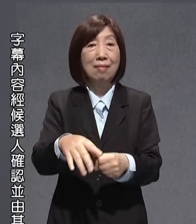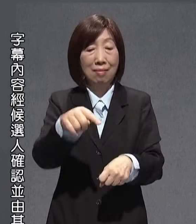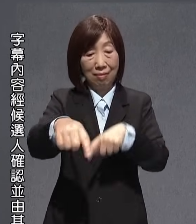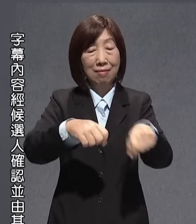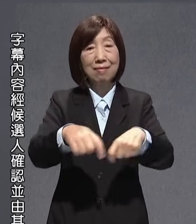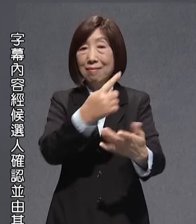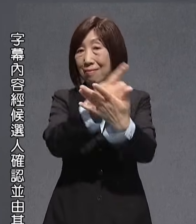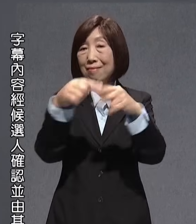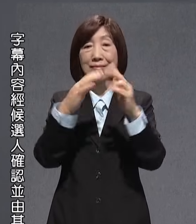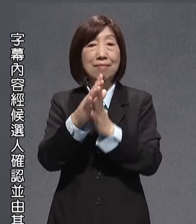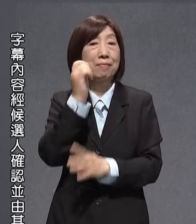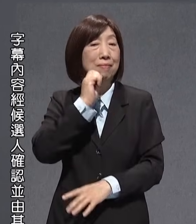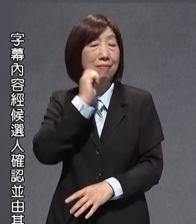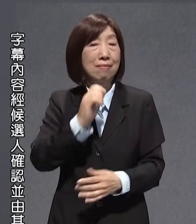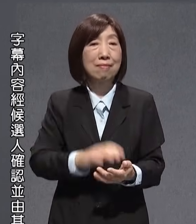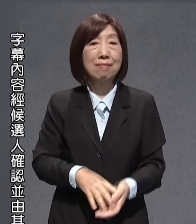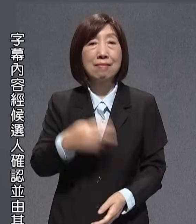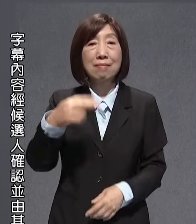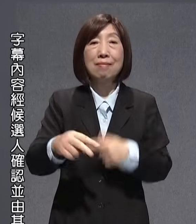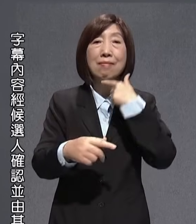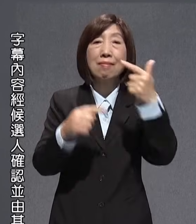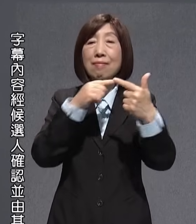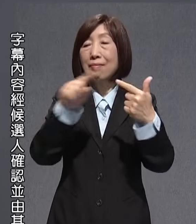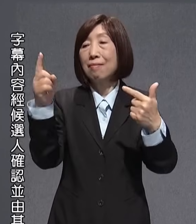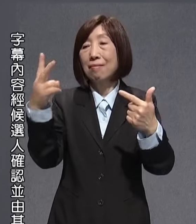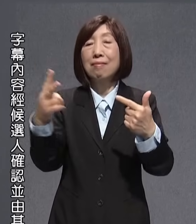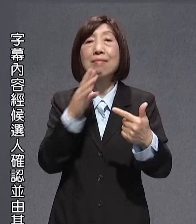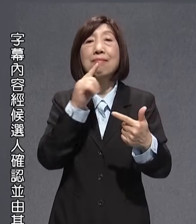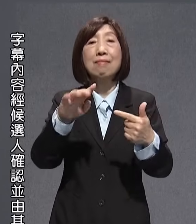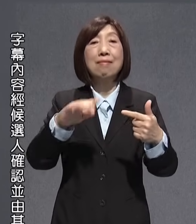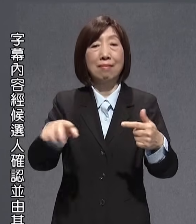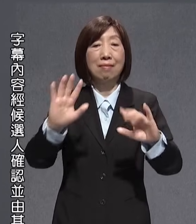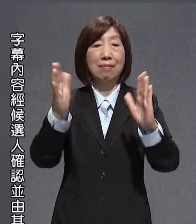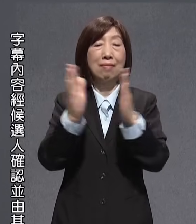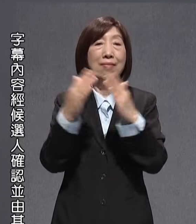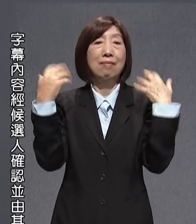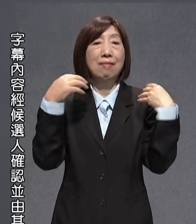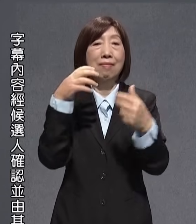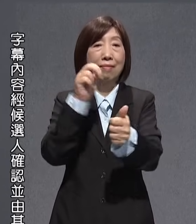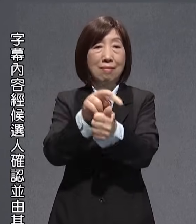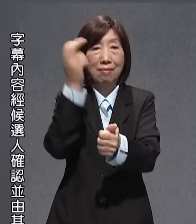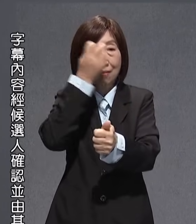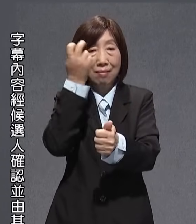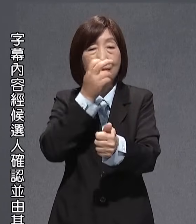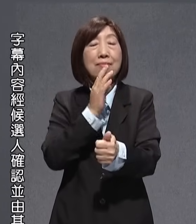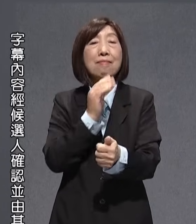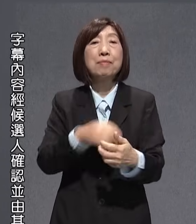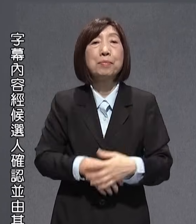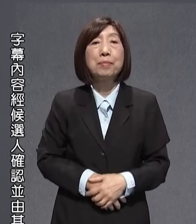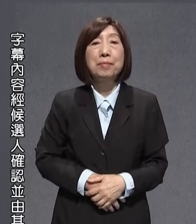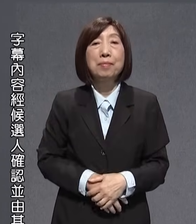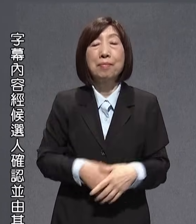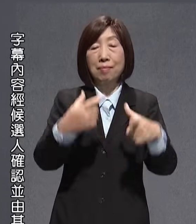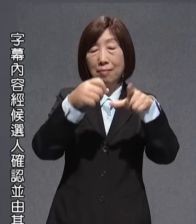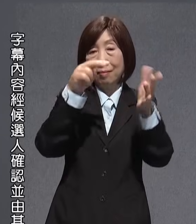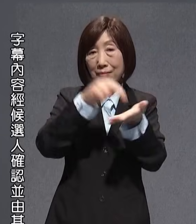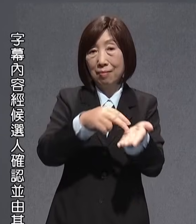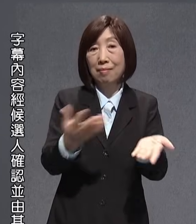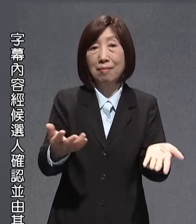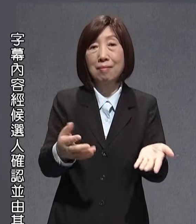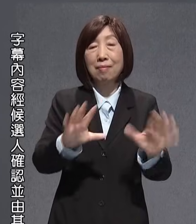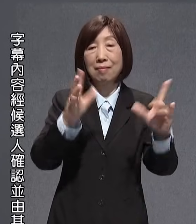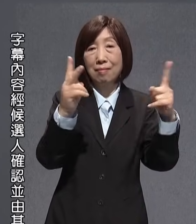欢嘛。另外，6到12岁，国家来管，国家来给照顾，所以我推动公立国小课